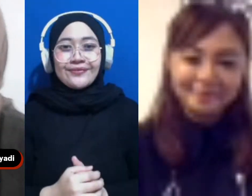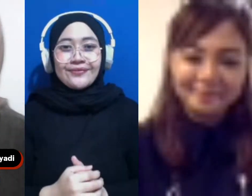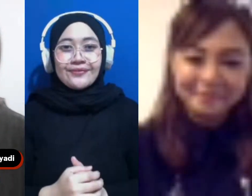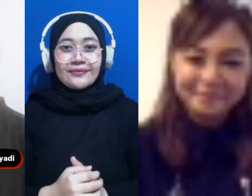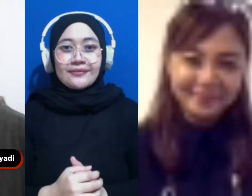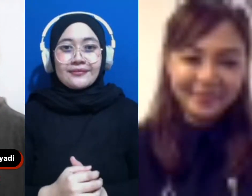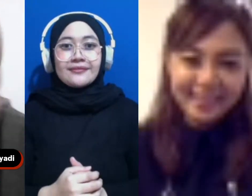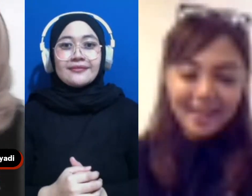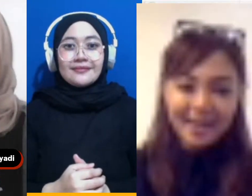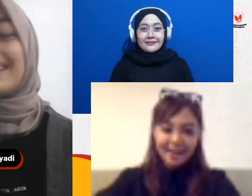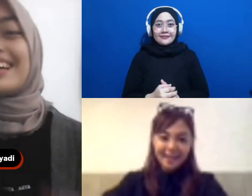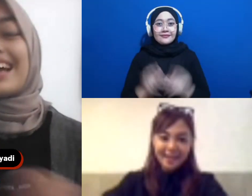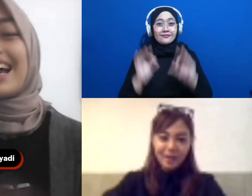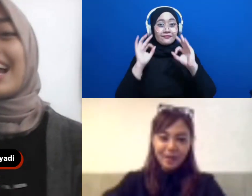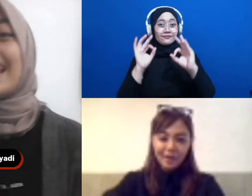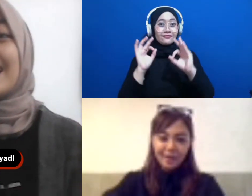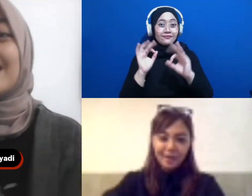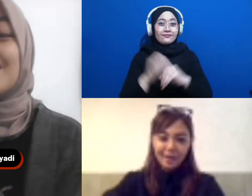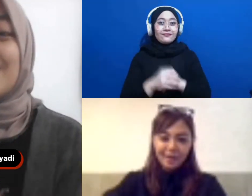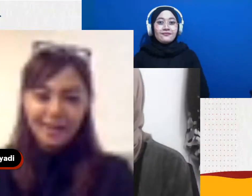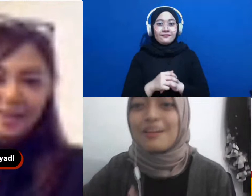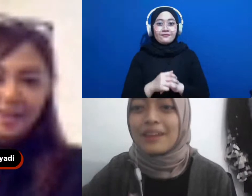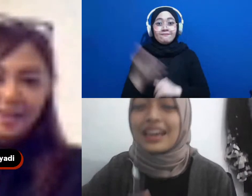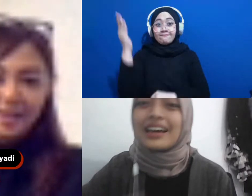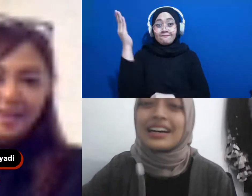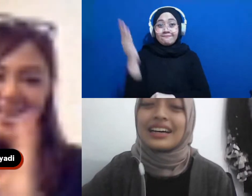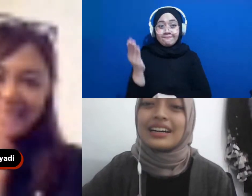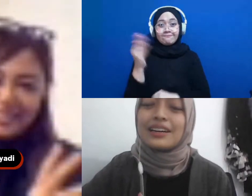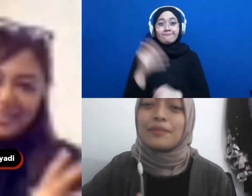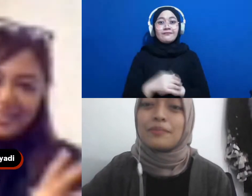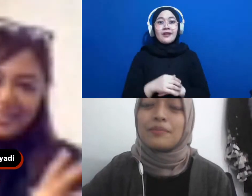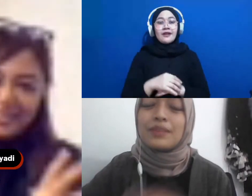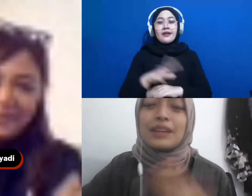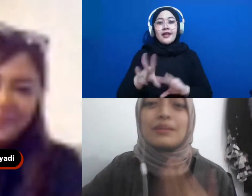Oke, Kak Rachel, kakak ini kan sudah lama ya